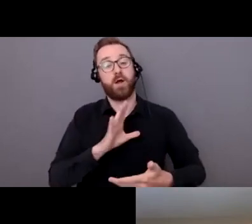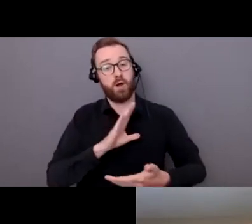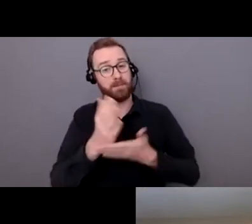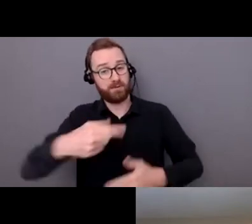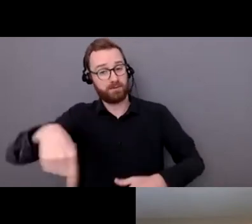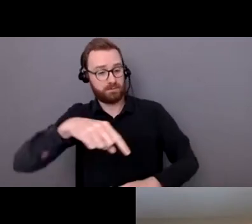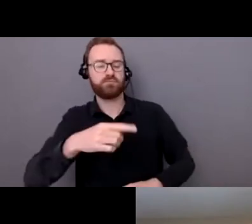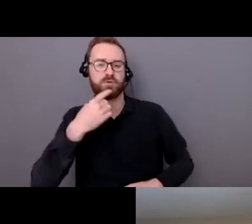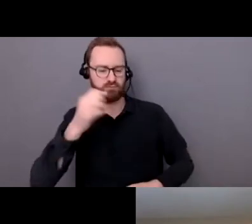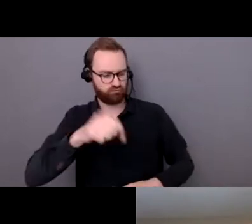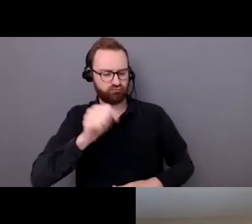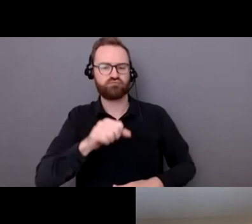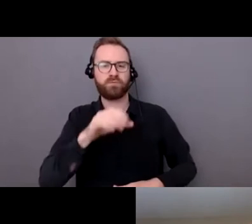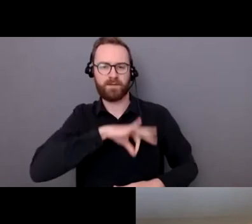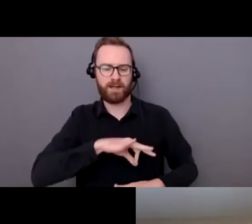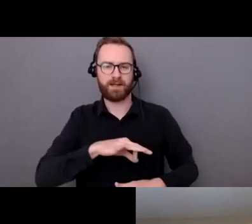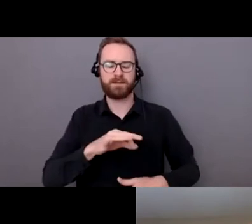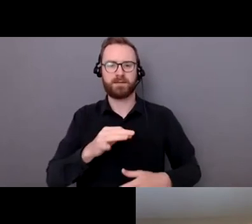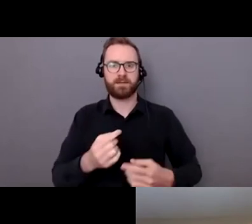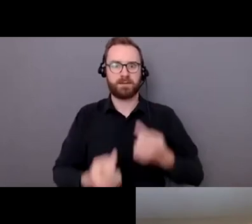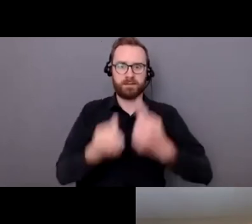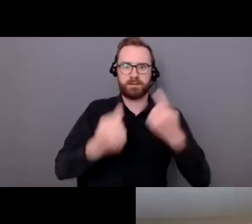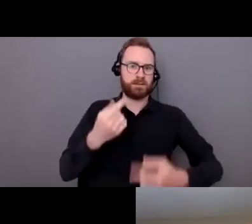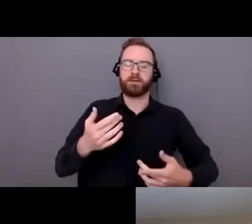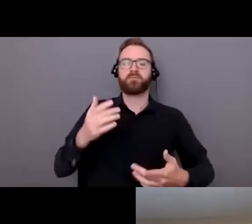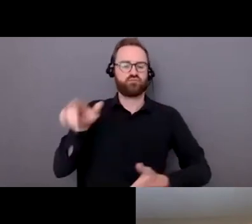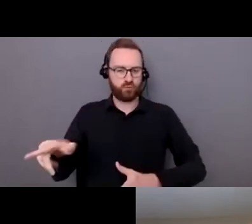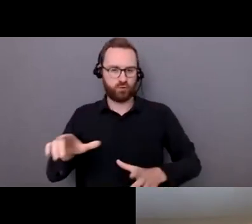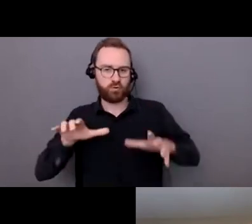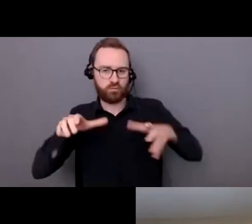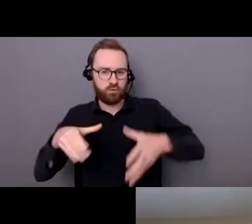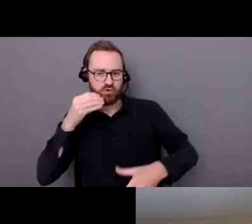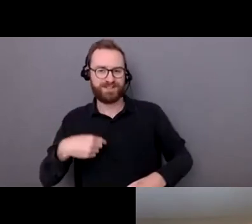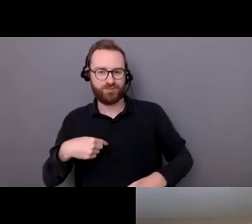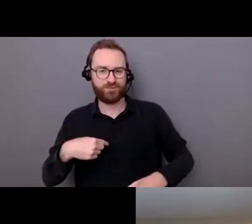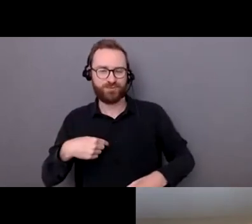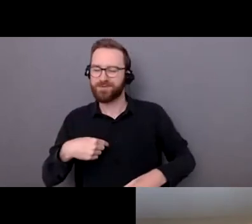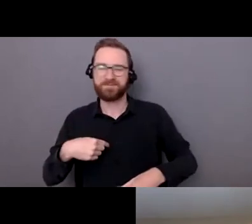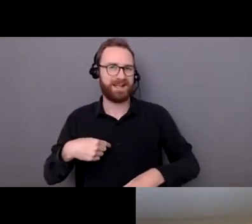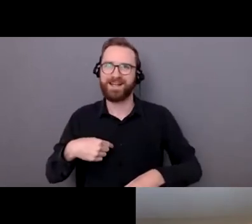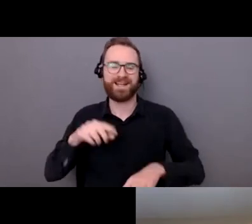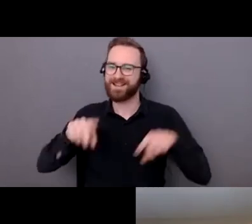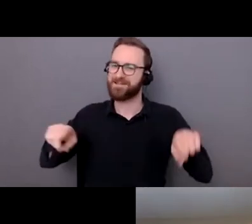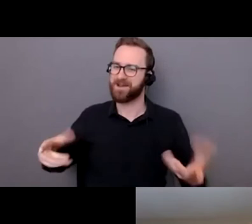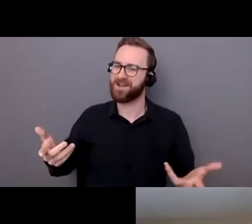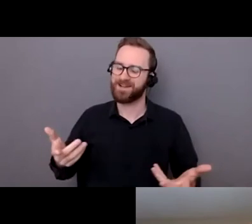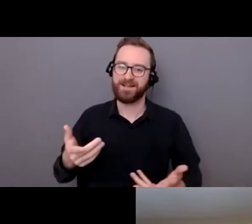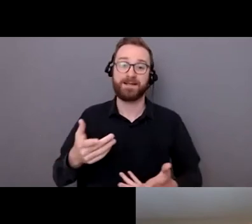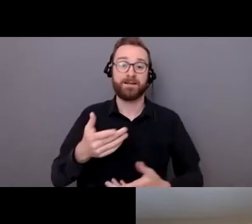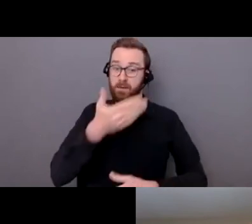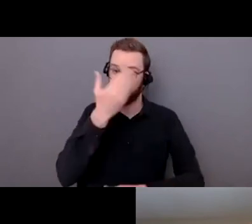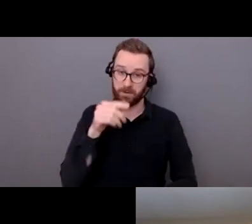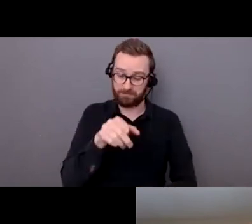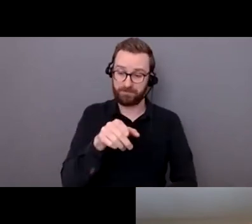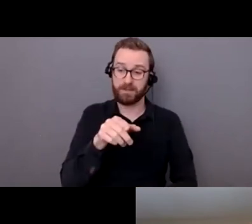le fun, ils sont trop stimulés souvent, ils vont être dans leur cocon, ça va être bien. Mais non, pas nécessairement. Puis, il faut pas oublier une chose.